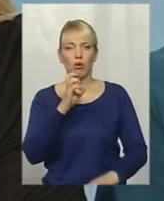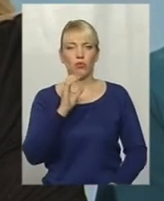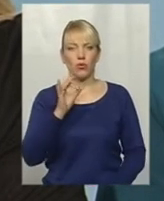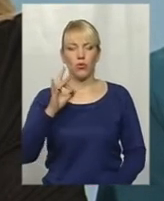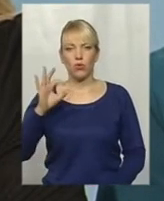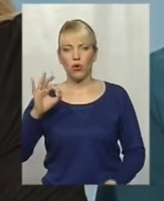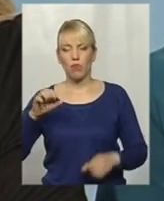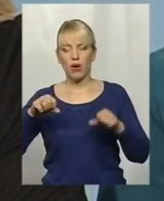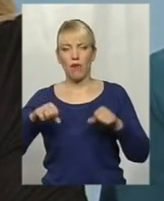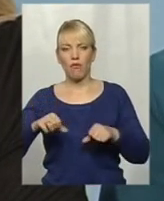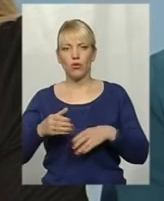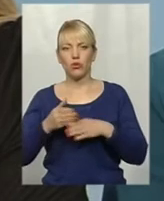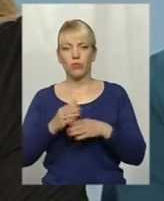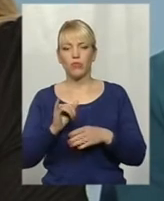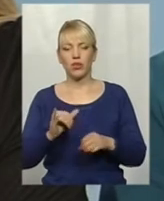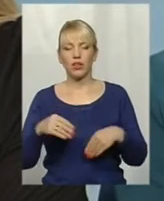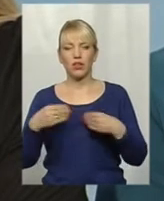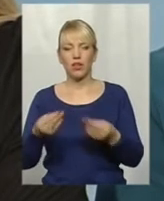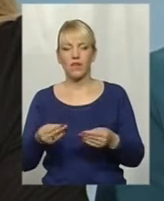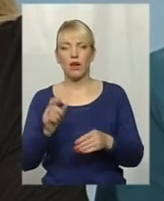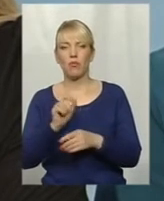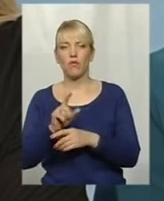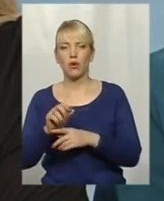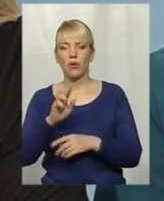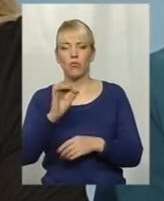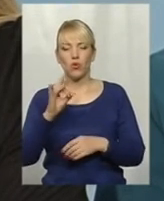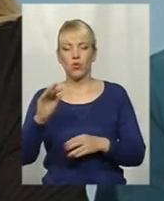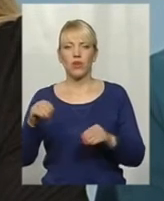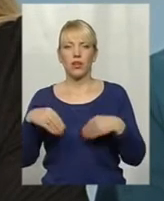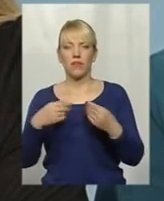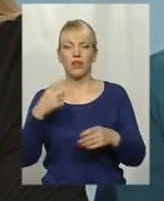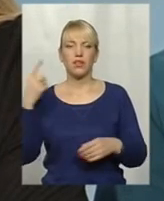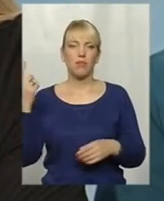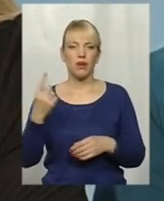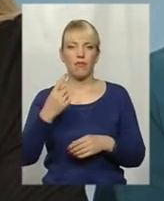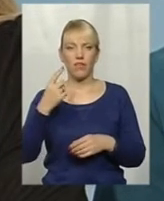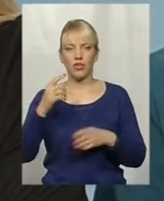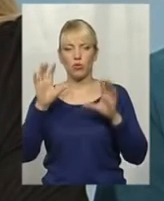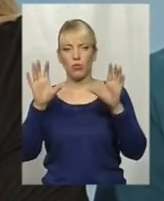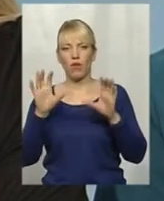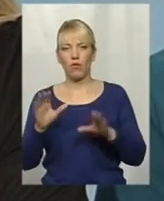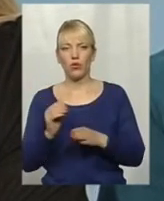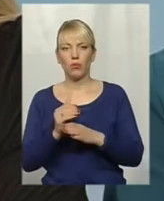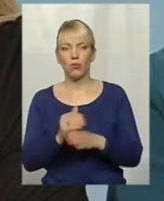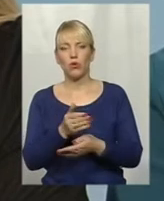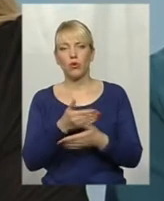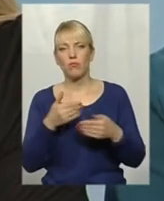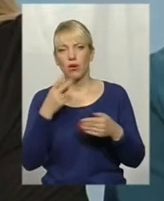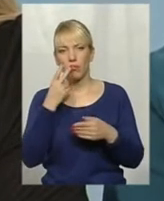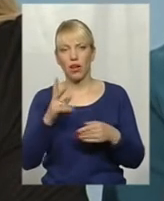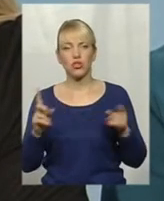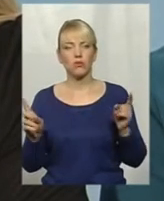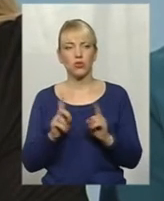і надання повноваження центрам і бюро надавати людям первинну правову допомогу. І сьогодні ми бачимо, що ось